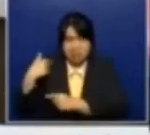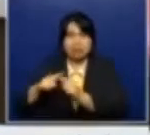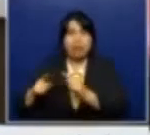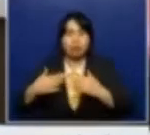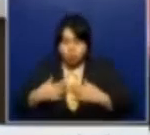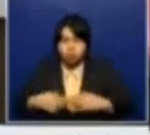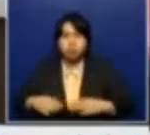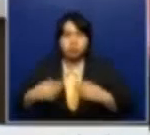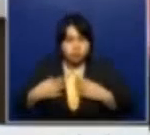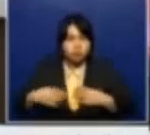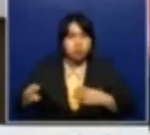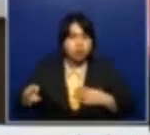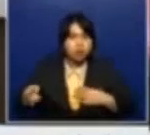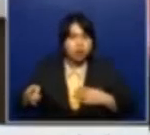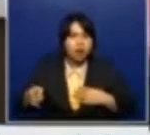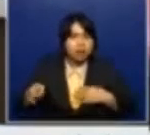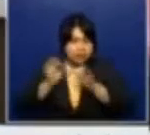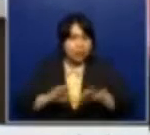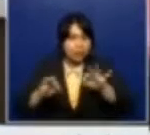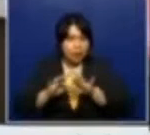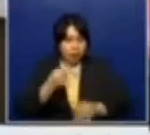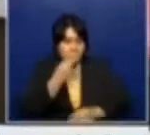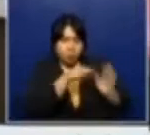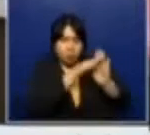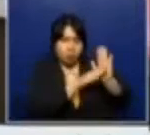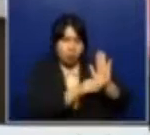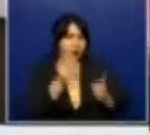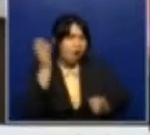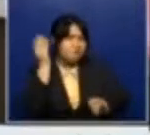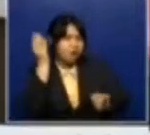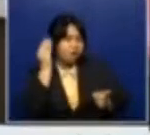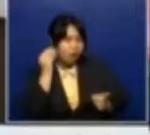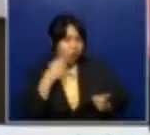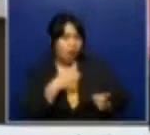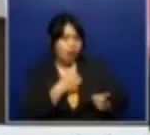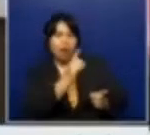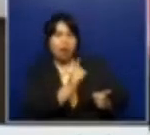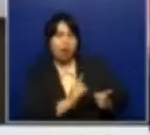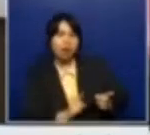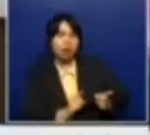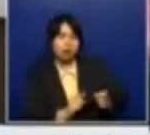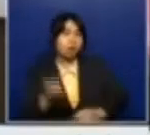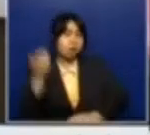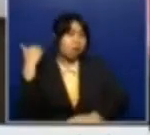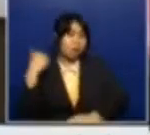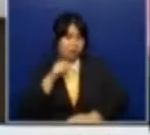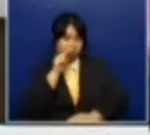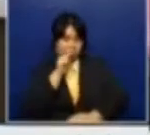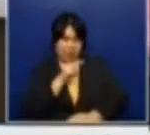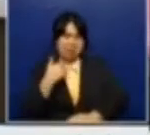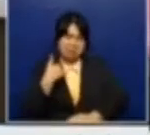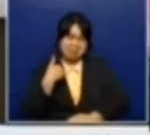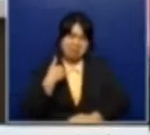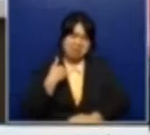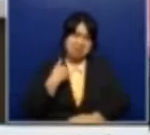ย็นๆให้รับฟังกรณีที่มีการเรียกร้องต่างๆที่ผ่านมาเห็นมีเลือดตกยาง